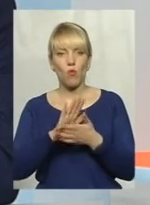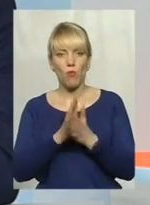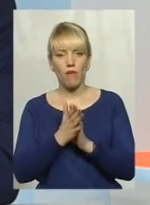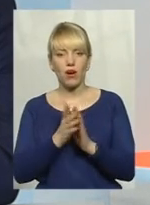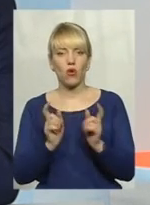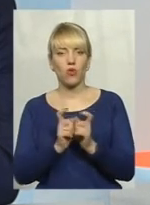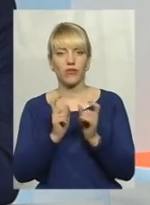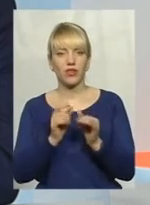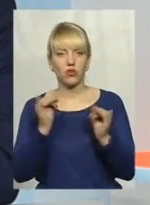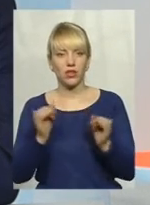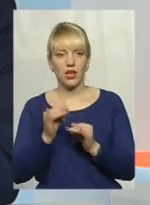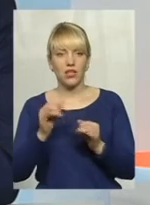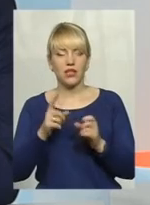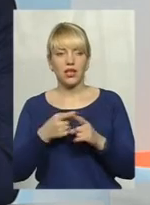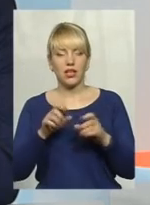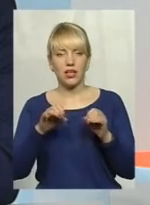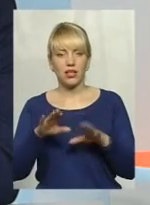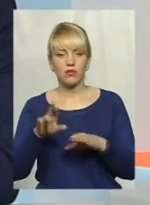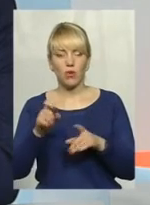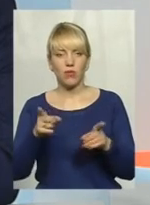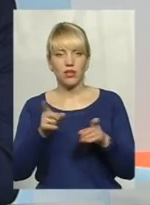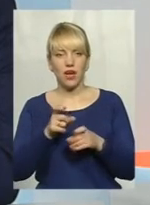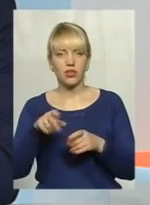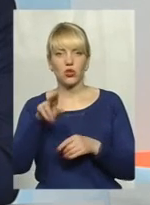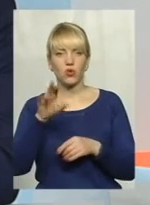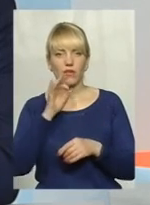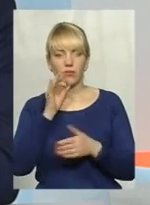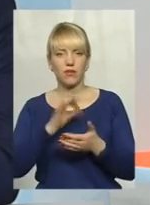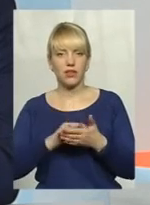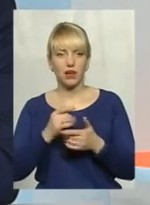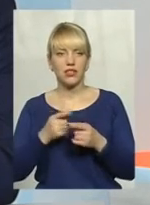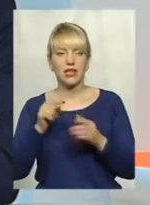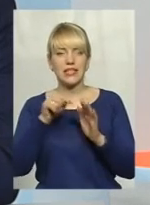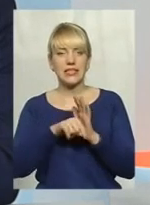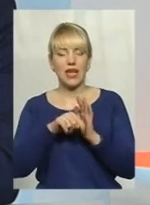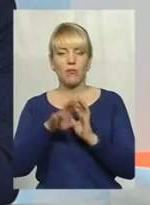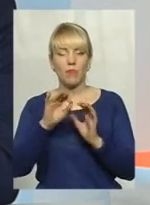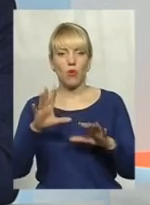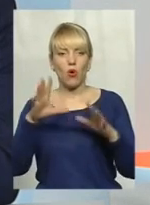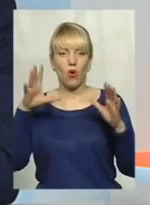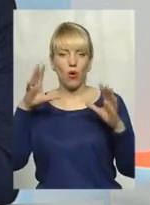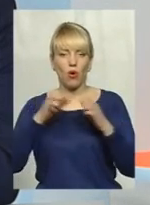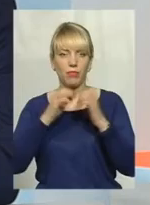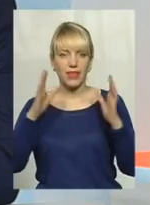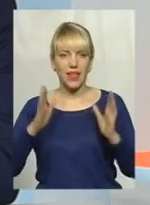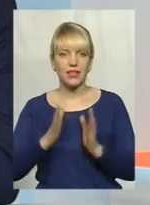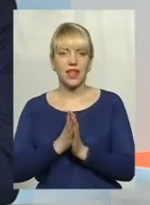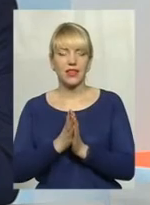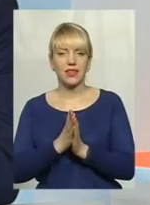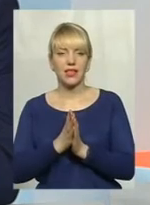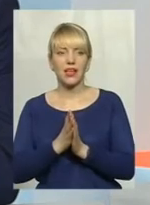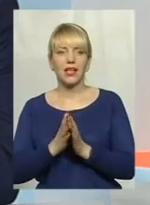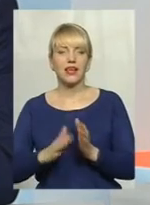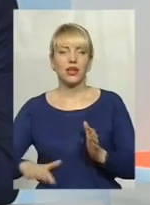інтересів. І рішень про притягнення до відповідальності саме по об'єднаних територіальних громадах, до речі, я